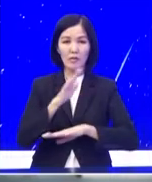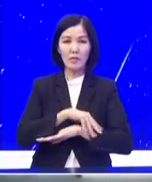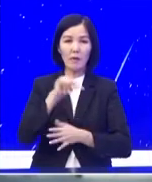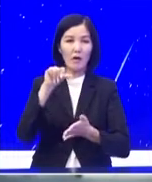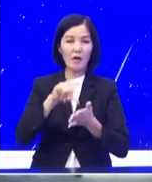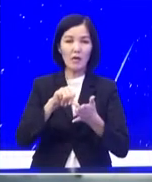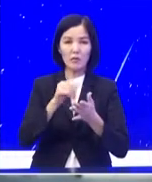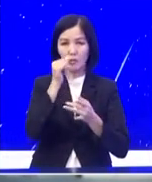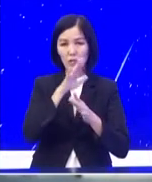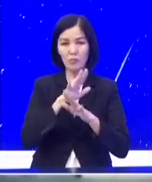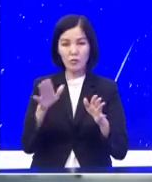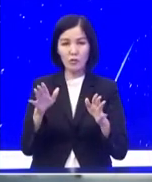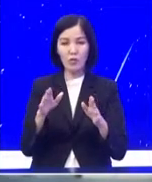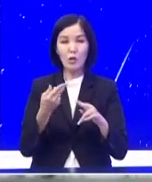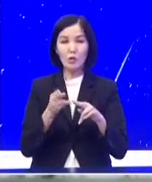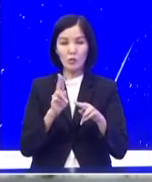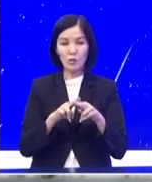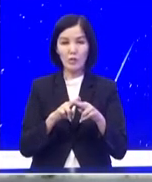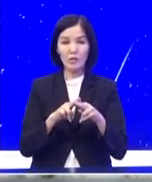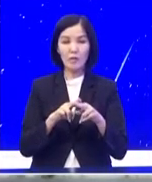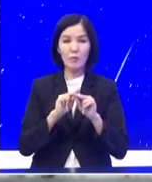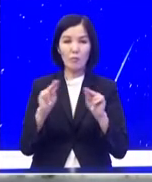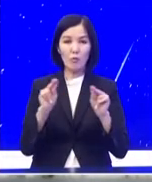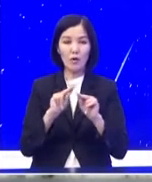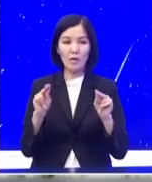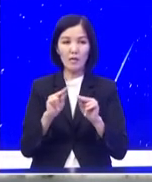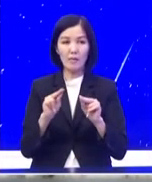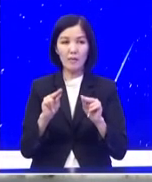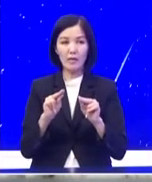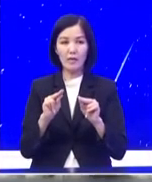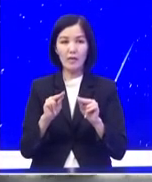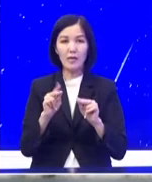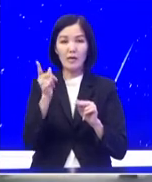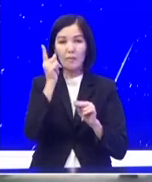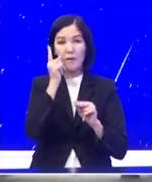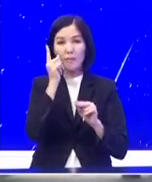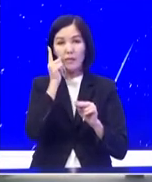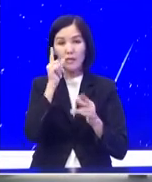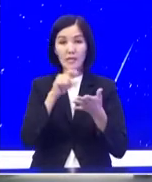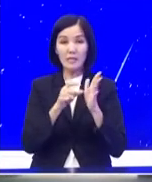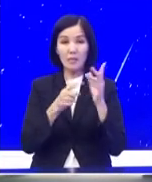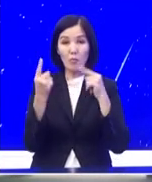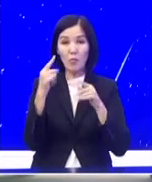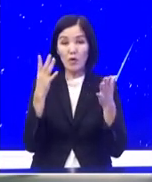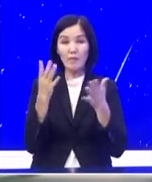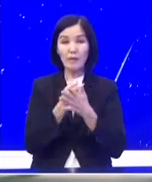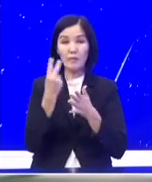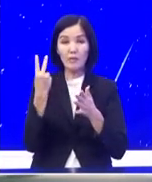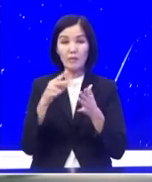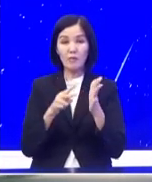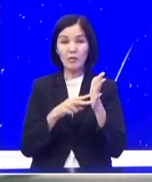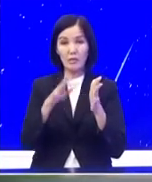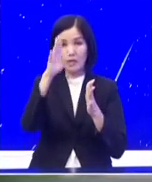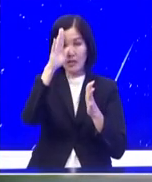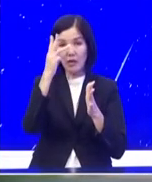бәрінің бірдей мүмкіндігі жоқ. Сол себепті мұғалім Герарда Икской мобильді сынып ойлап тапты. 27 жастағы ер адам